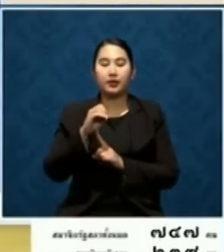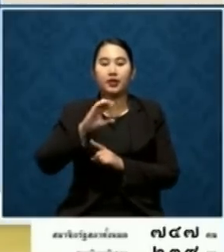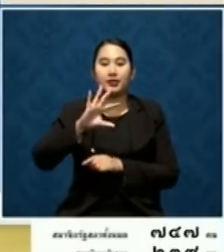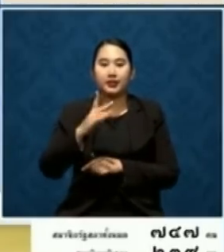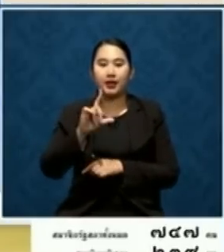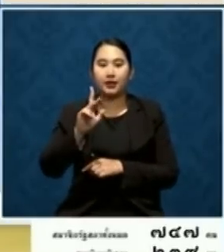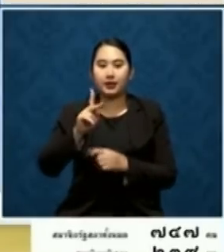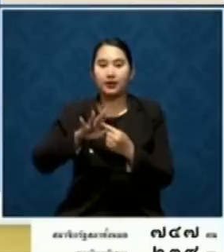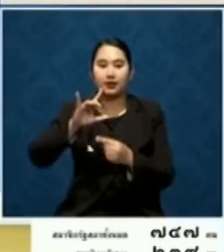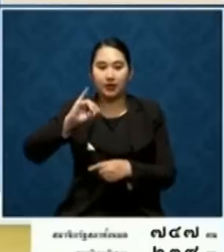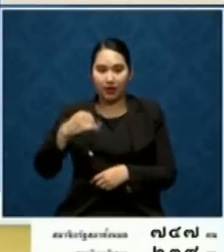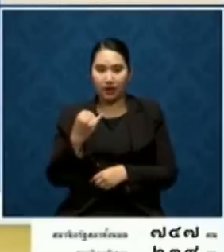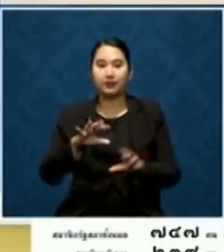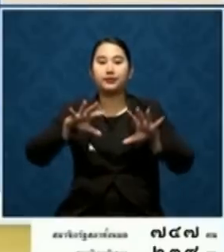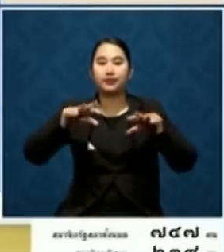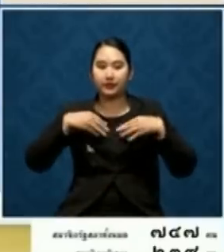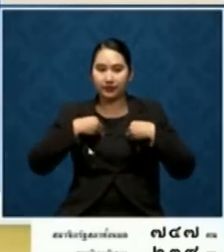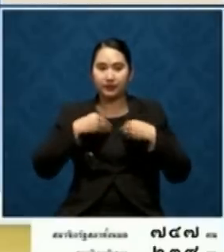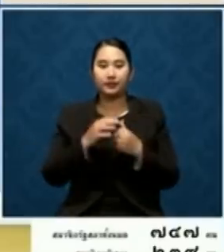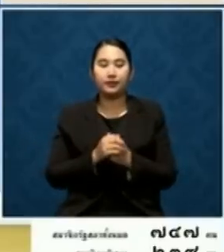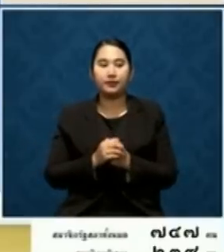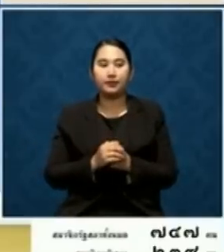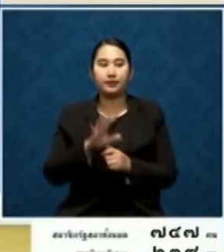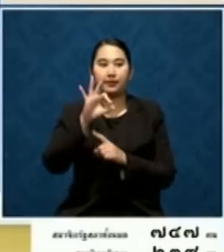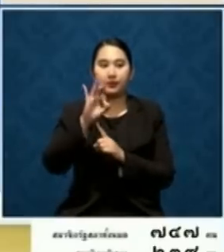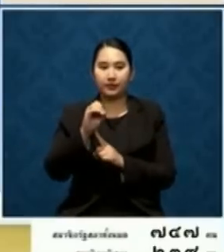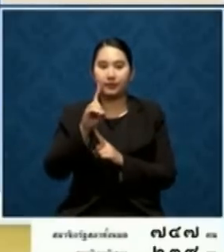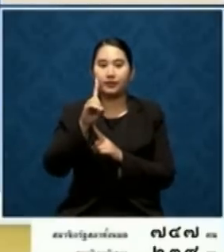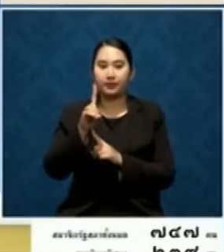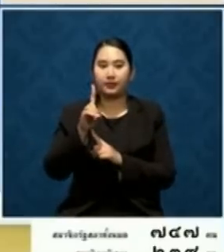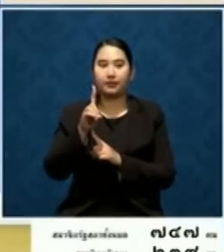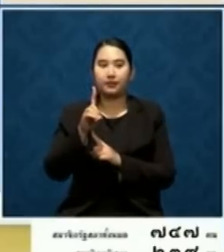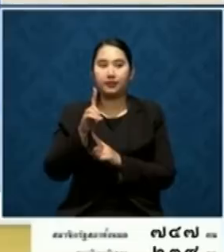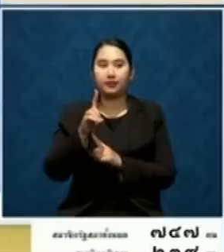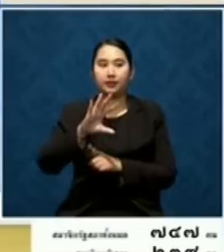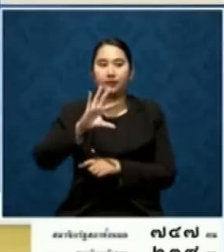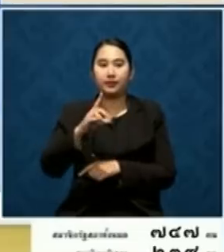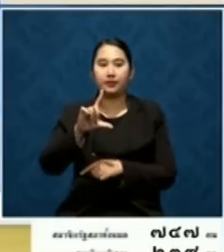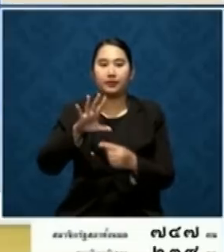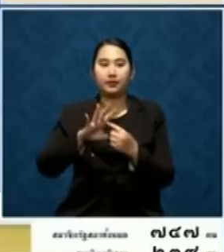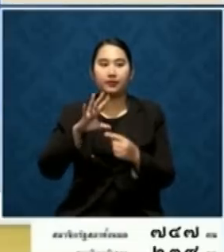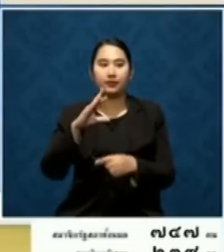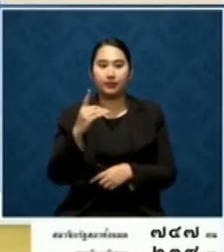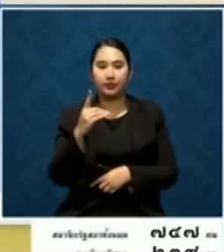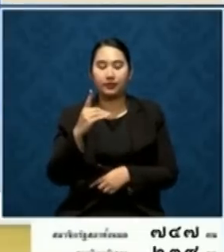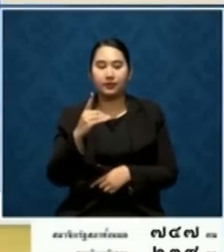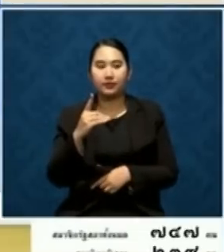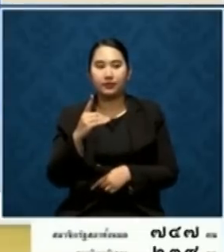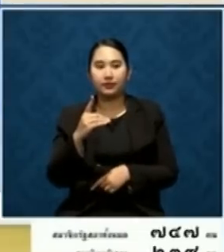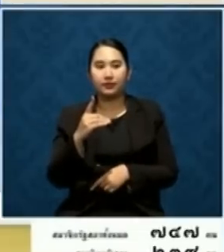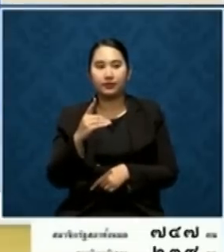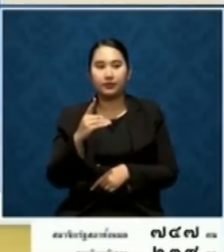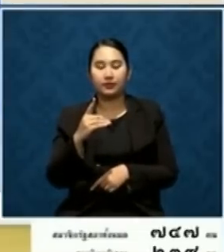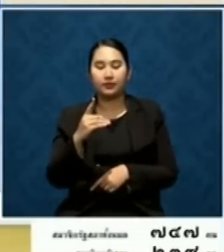ล เห็นชอบครับ 91นายฉลาดขามช่วง